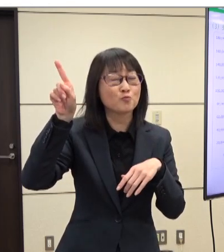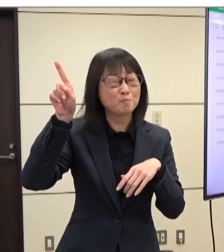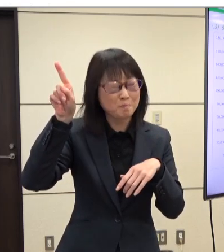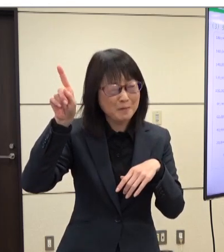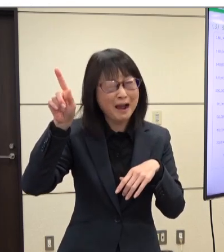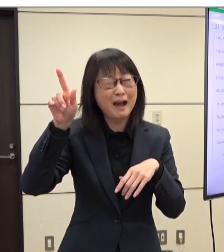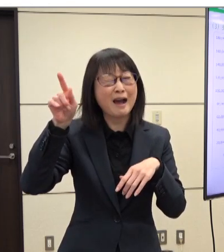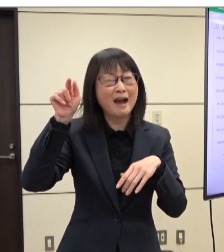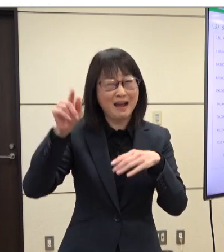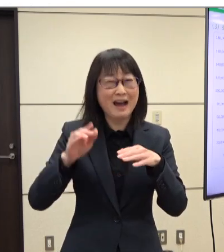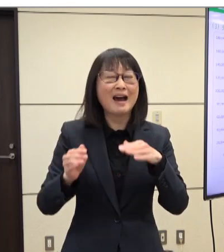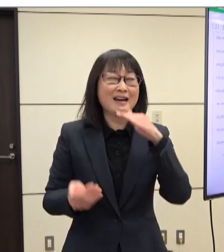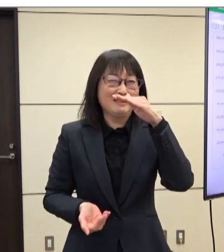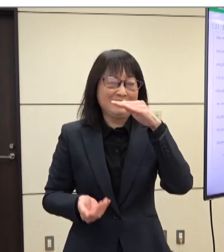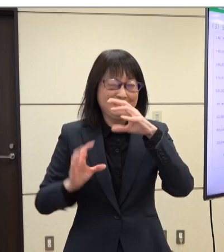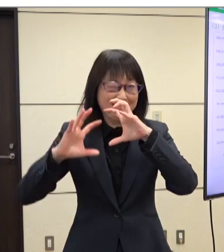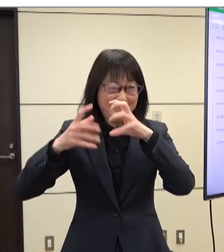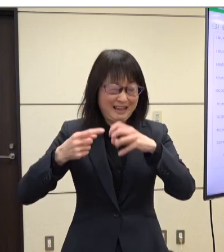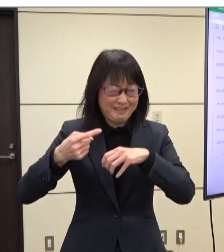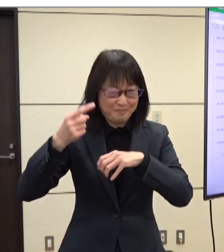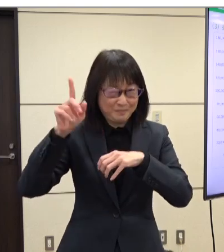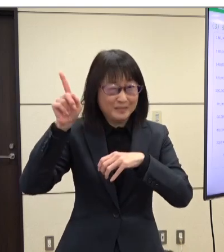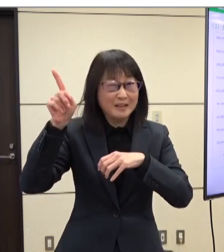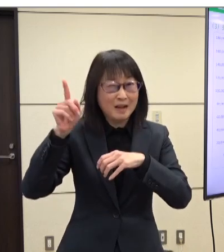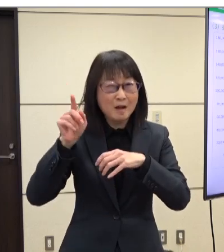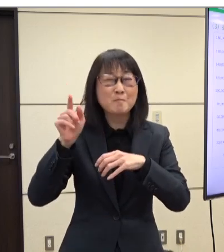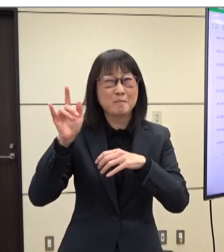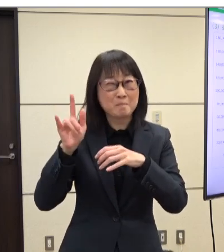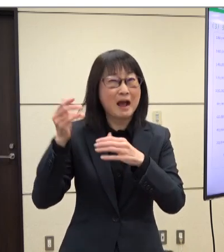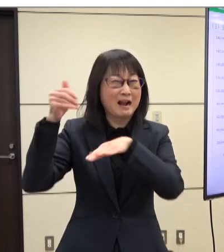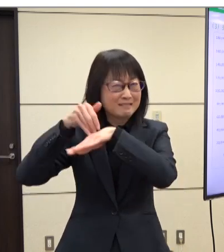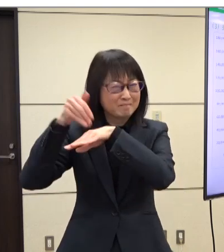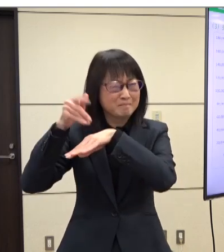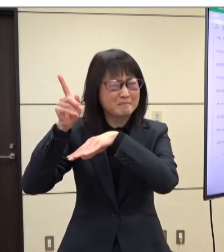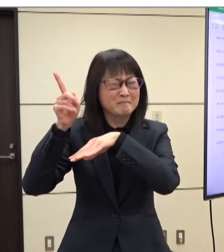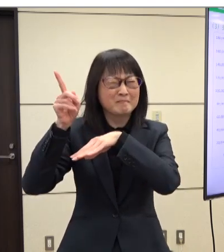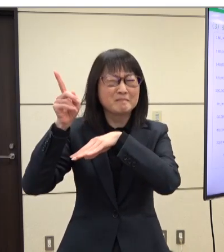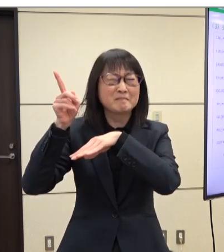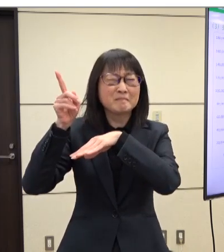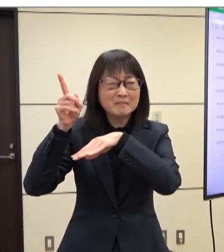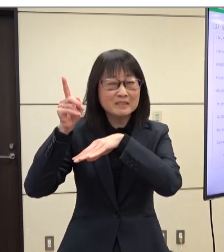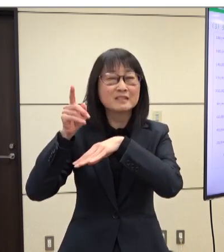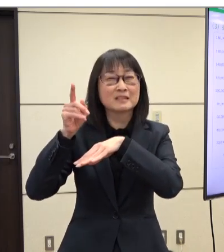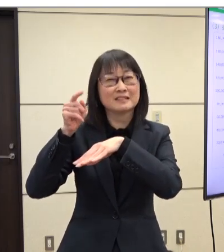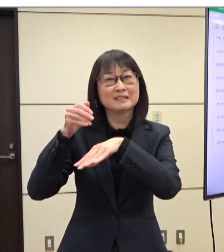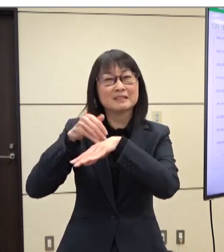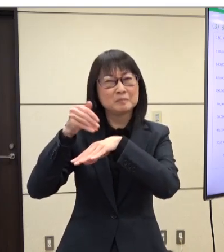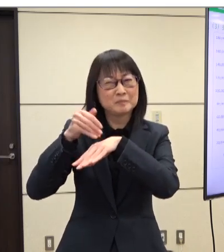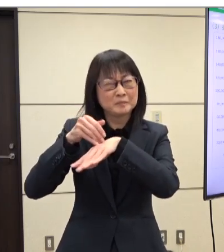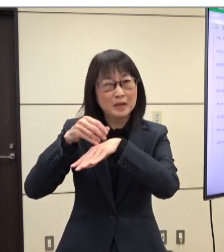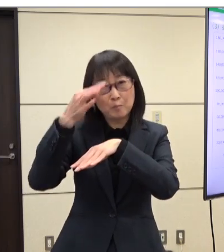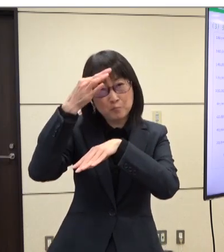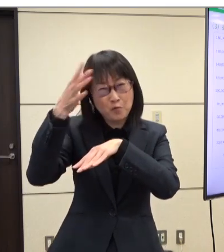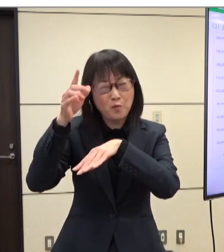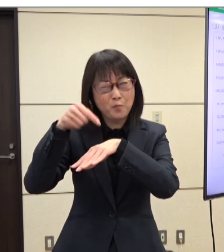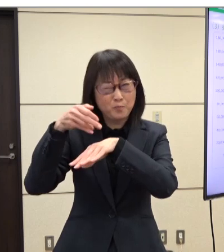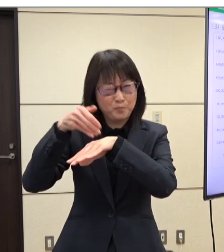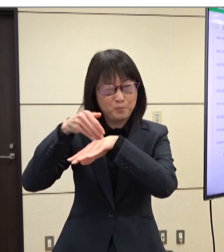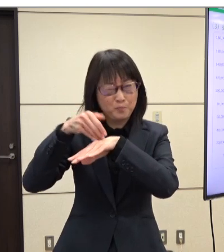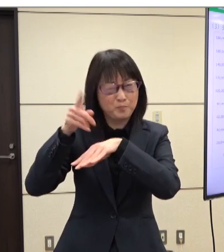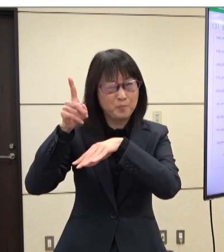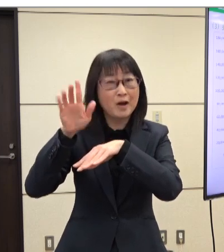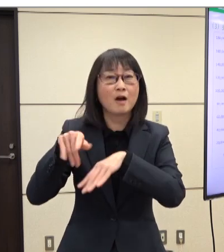室屋義秀さんが、練習しているわけです。普段でもその練習光景を見ることができるわけですけ